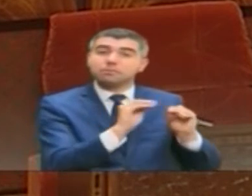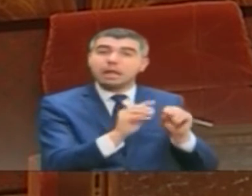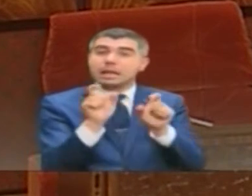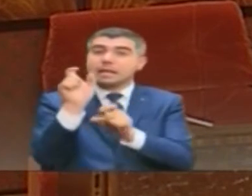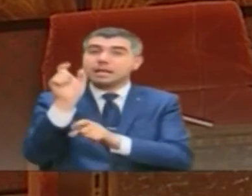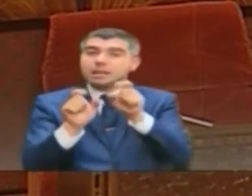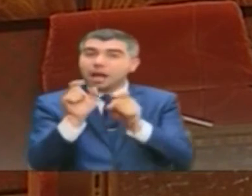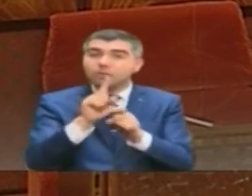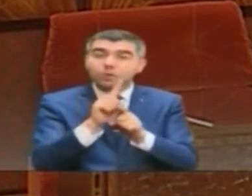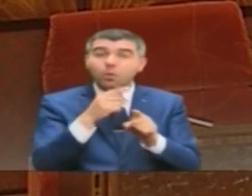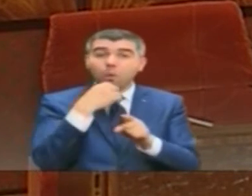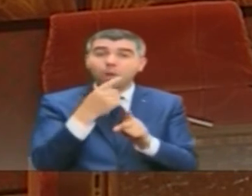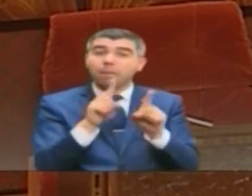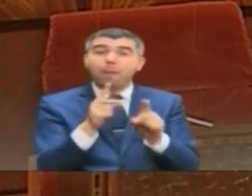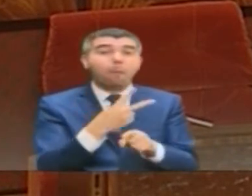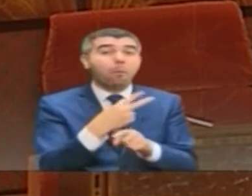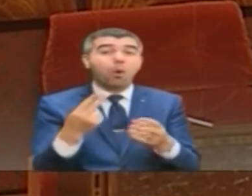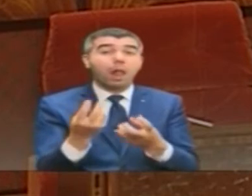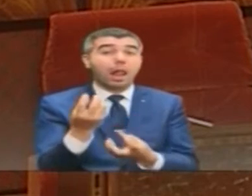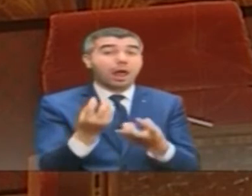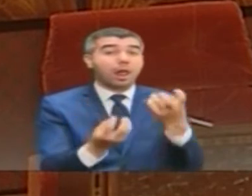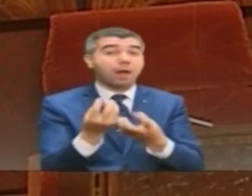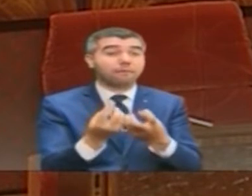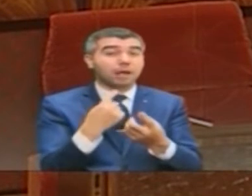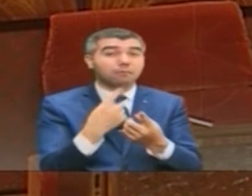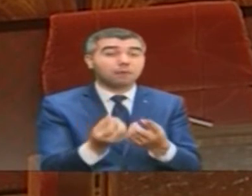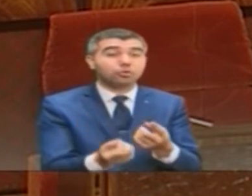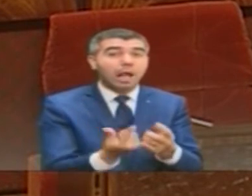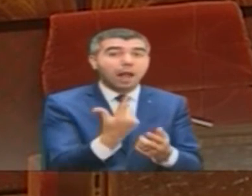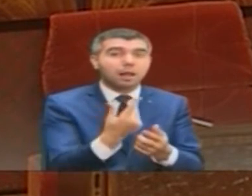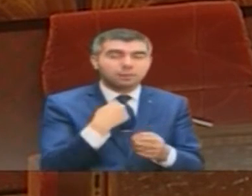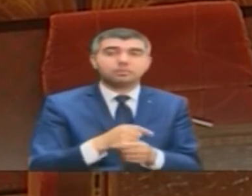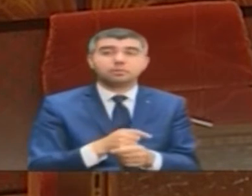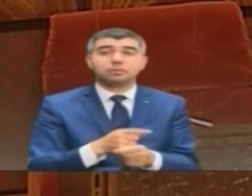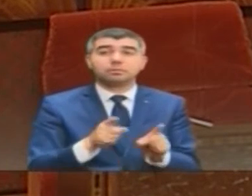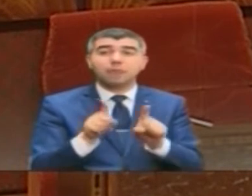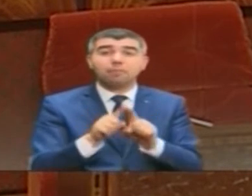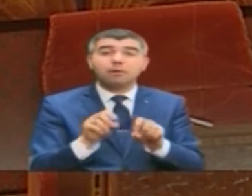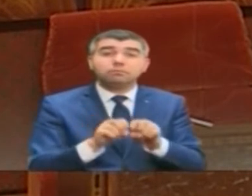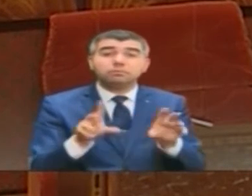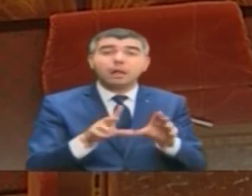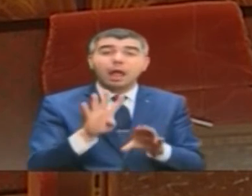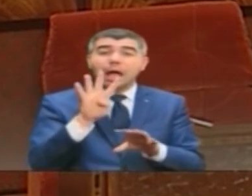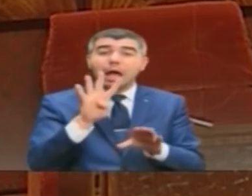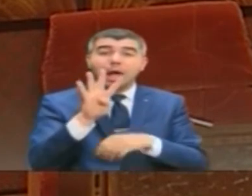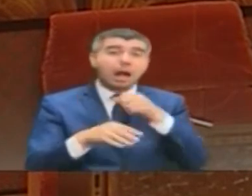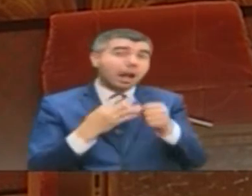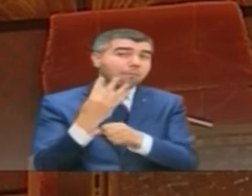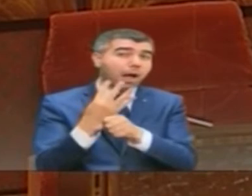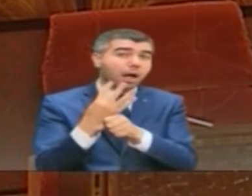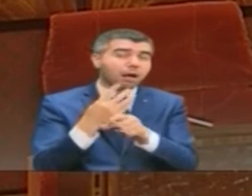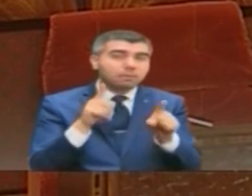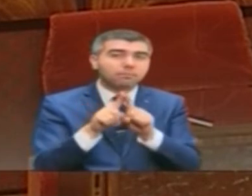وديال المرتدين ديال الغابه فيما يخص مكافحه الحريق تمرت التدخلات عبر اربع سنوات يعني عبر